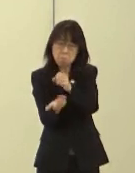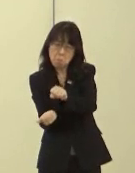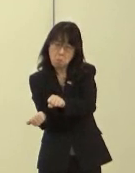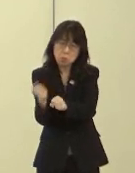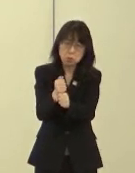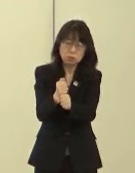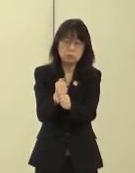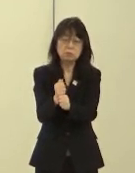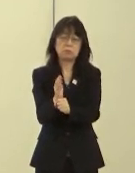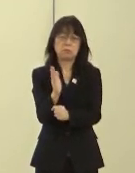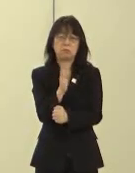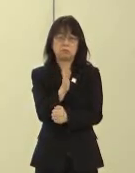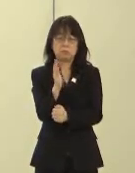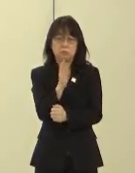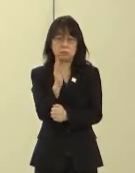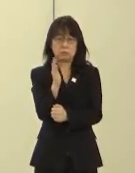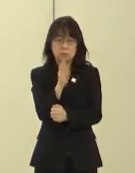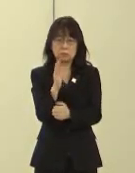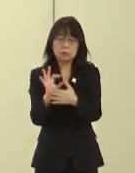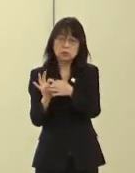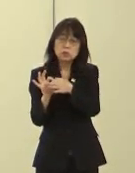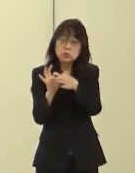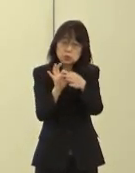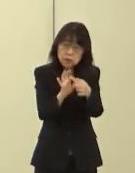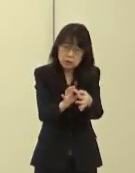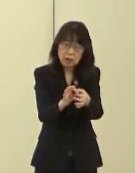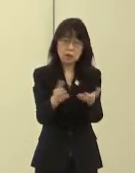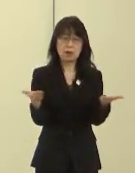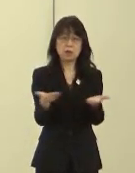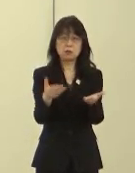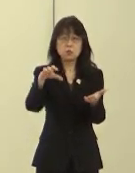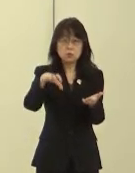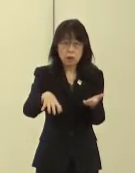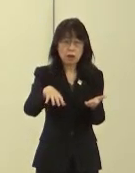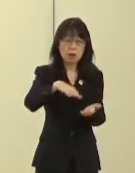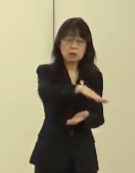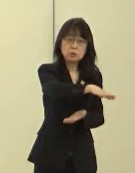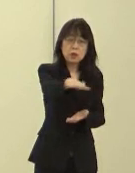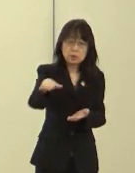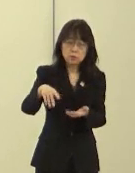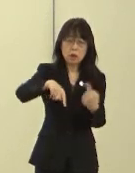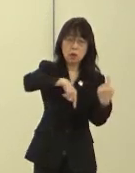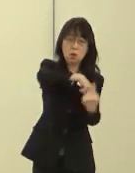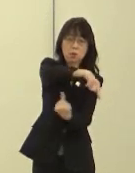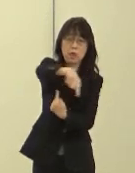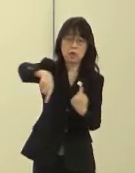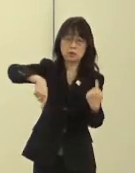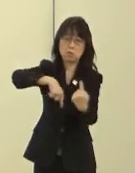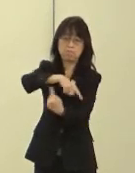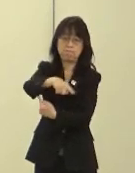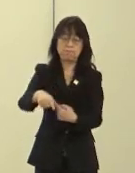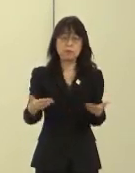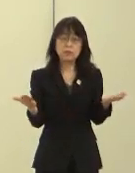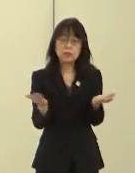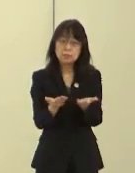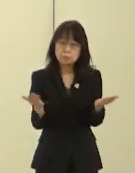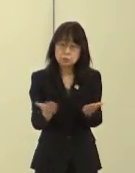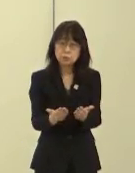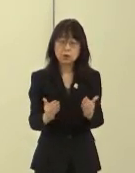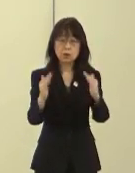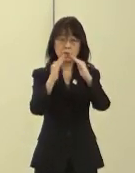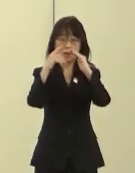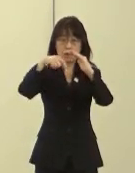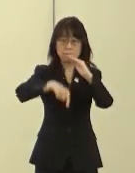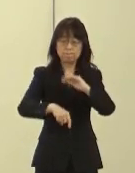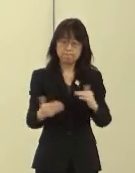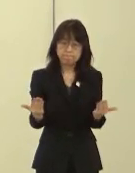続きそれぞれの職場の中ではですね、ローテーション勤務でありますとか、テレワーク、こういった